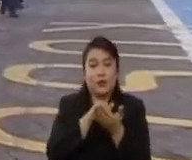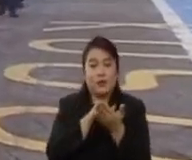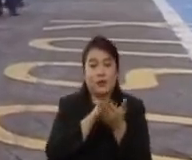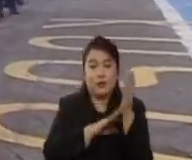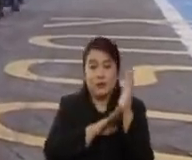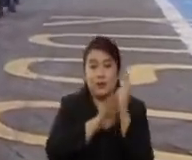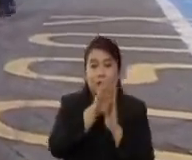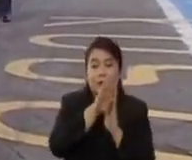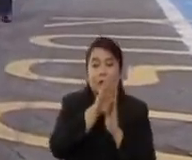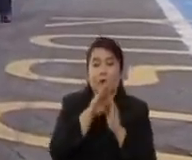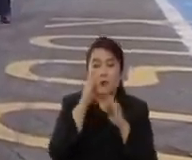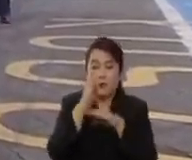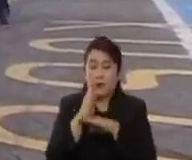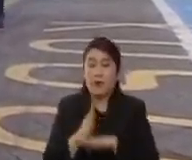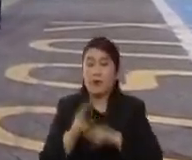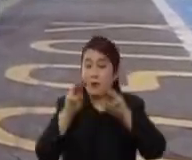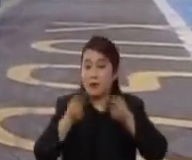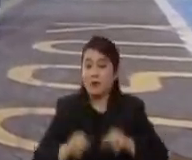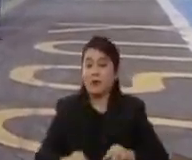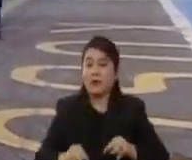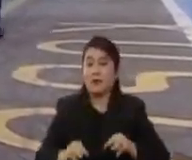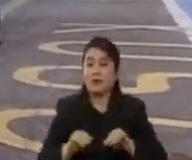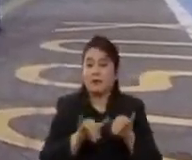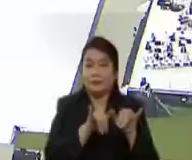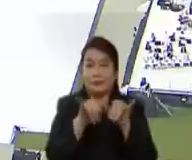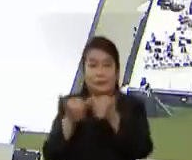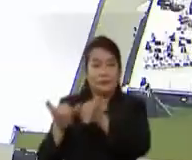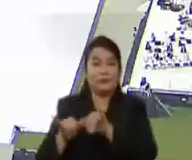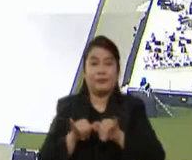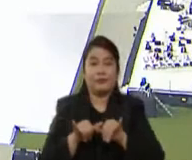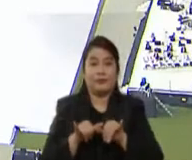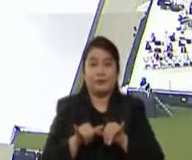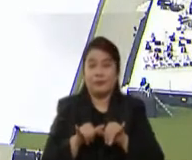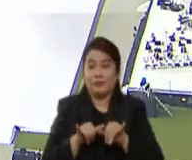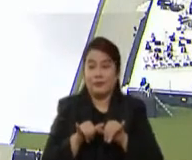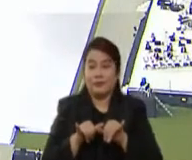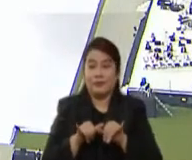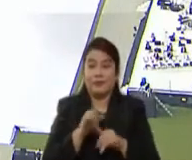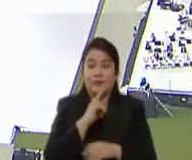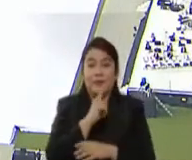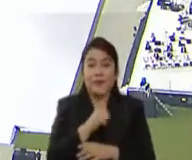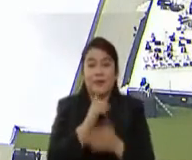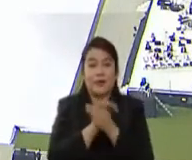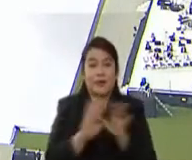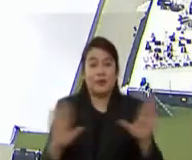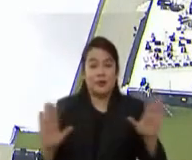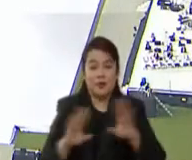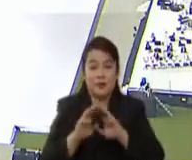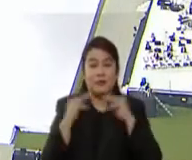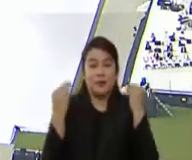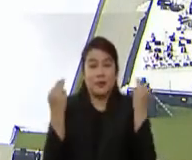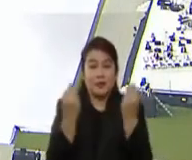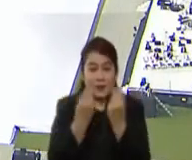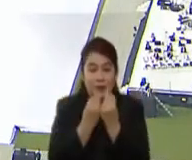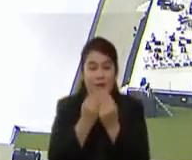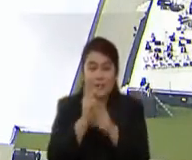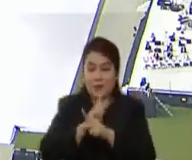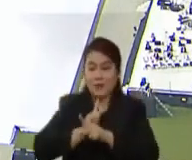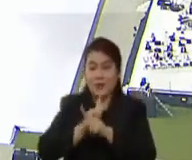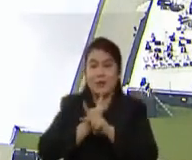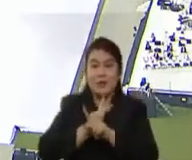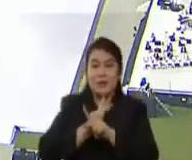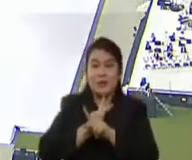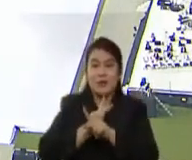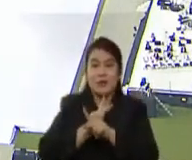ketamadunan budaya mana kemanusiaan selaras dengan Mandela Rules memastikan keselamatan masyarakat terlindung dari